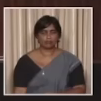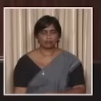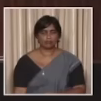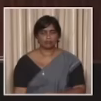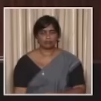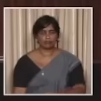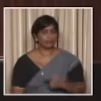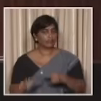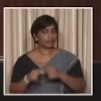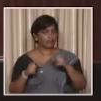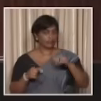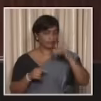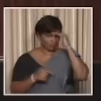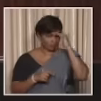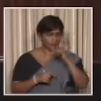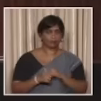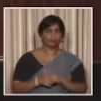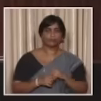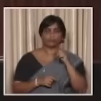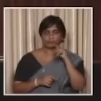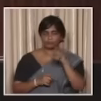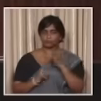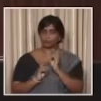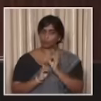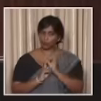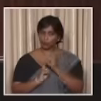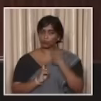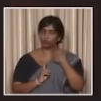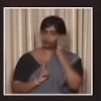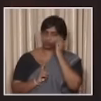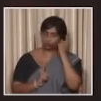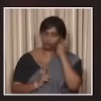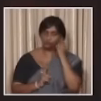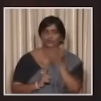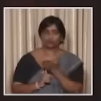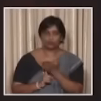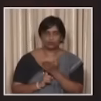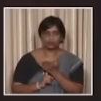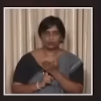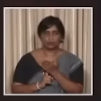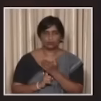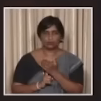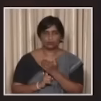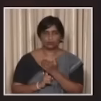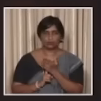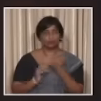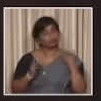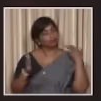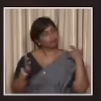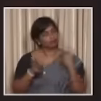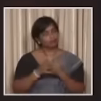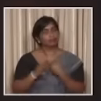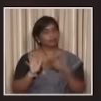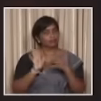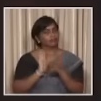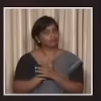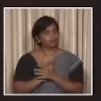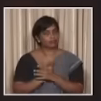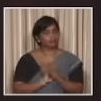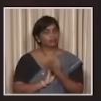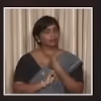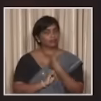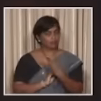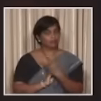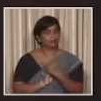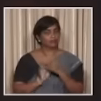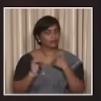විපක්ෂ නායකතුමා ඔබතුමා මම පෞද්ගලිකව තඳුරනවානේ. ඔබතුමා එක දීර්ඝ කාලයක් මම ආශ්‍රය කරලා තියෙනවා. අපි දෙන්නටම